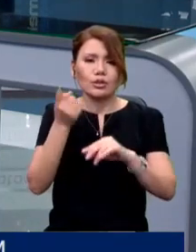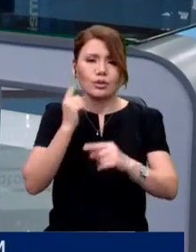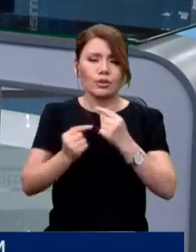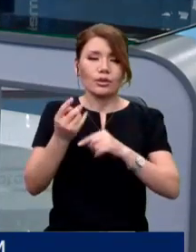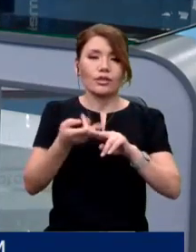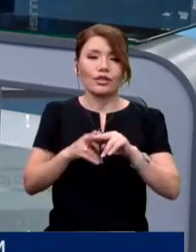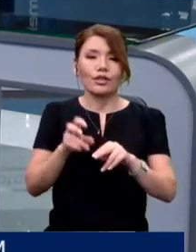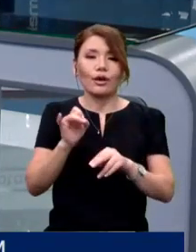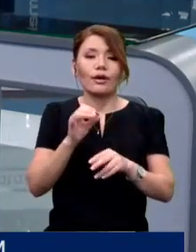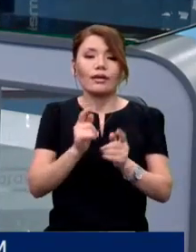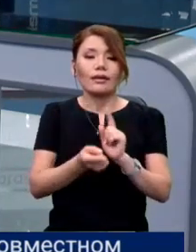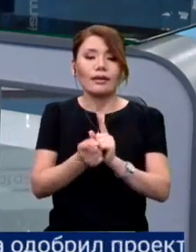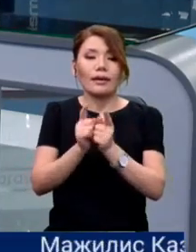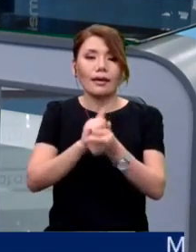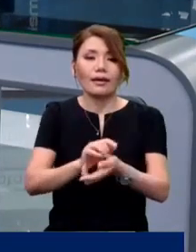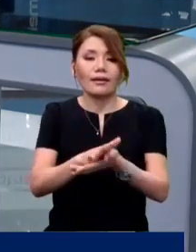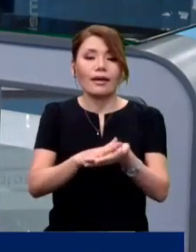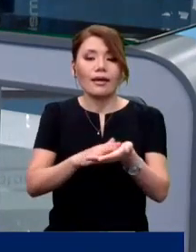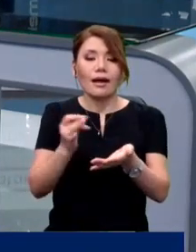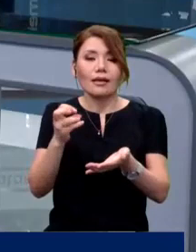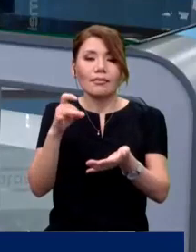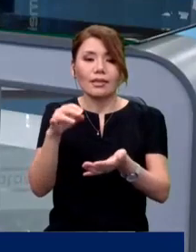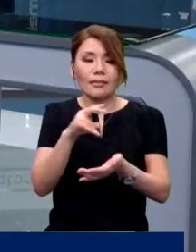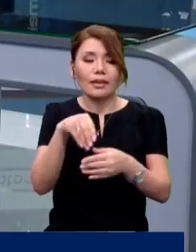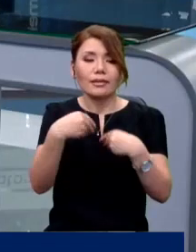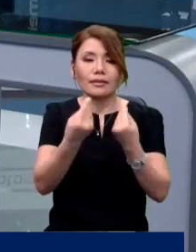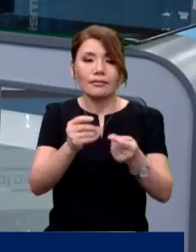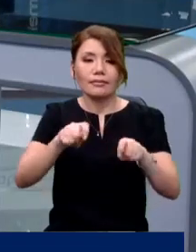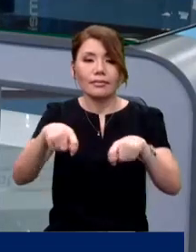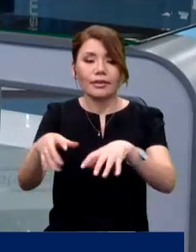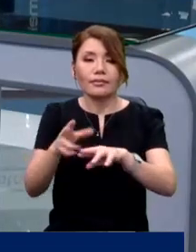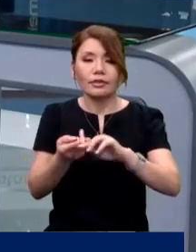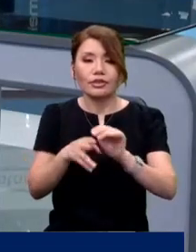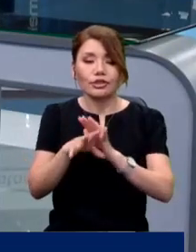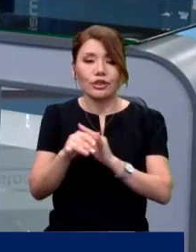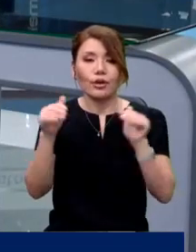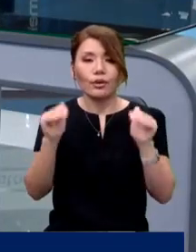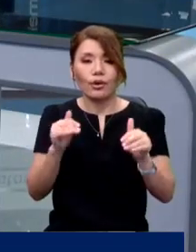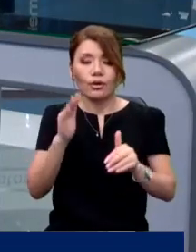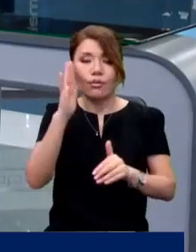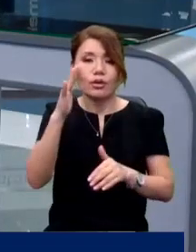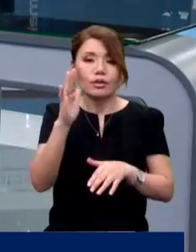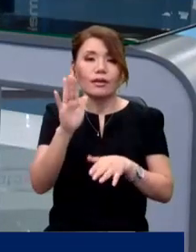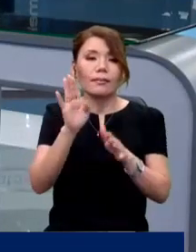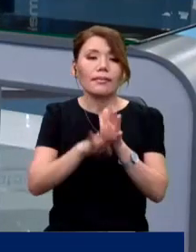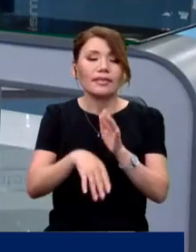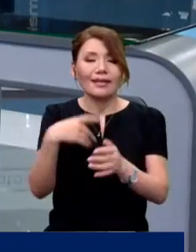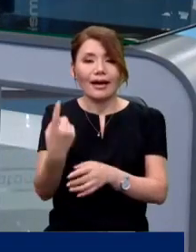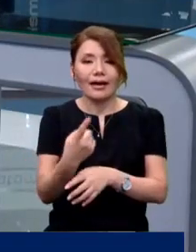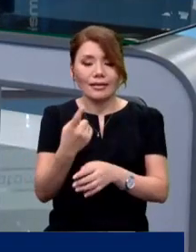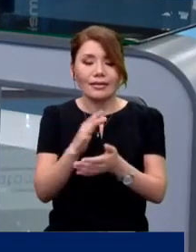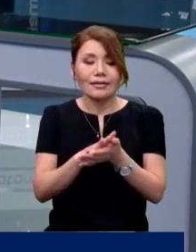айналған ғимарат кейіннен Өскемен қаласы әкімдігінің балансына өткен. Қараусыз қалған колледждің болашағы жайлы шығыстағы